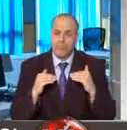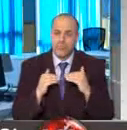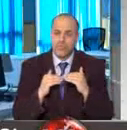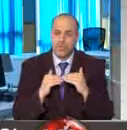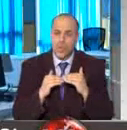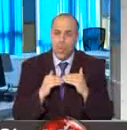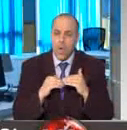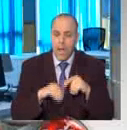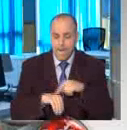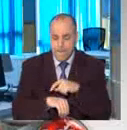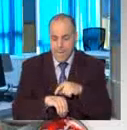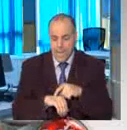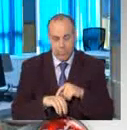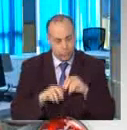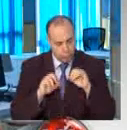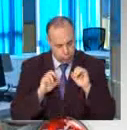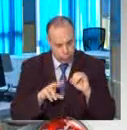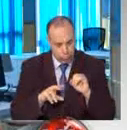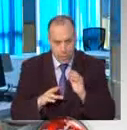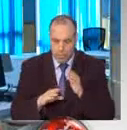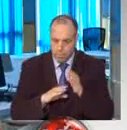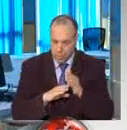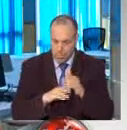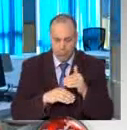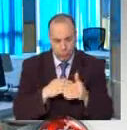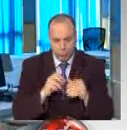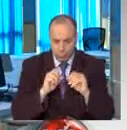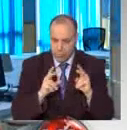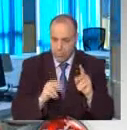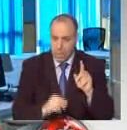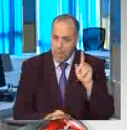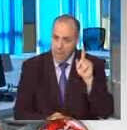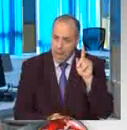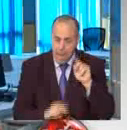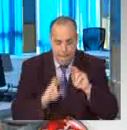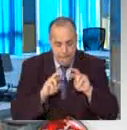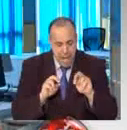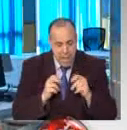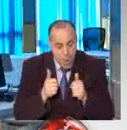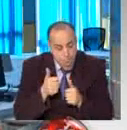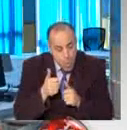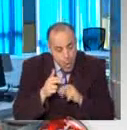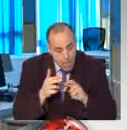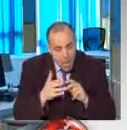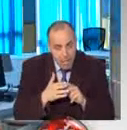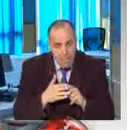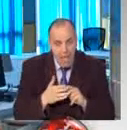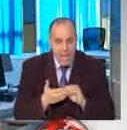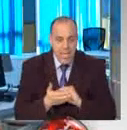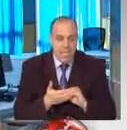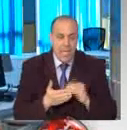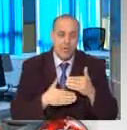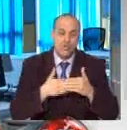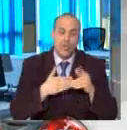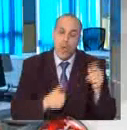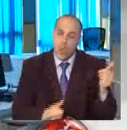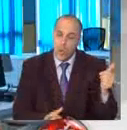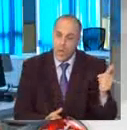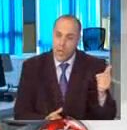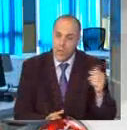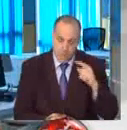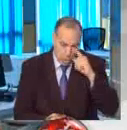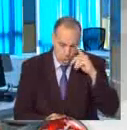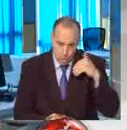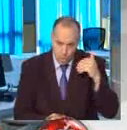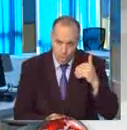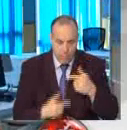النيابة الخصوصية المجلس الجهوي زاد إن شاء الله نمشيه في التمشي هذا. أما برا بدينا في الدراسات الأولية مع الإدارة الجهوية للتجهيز، وإن شاء الله